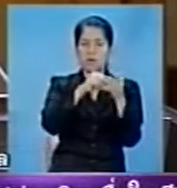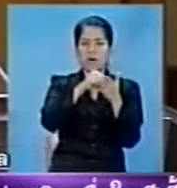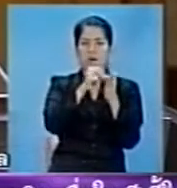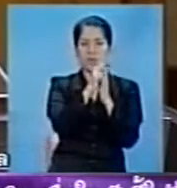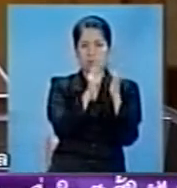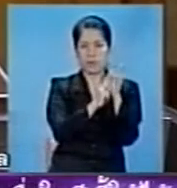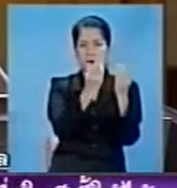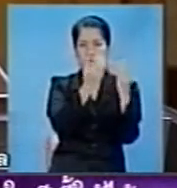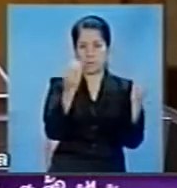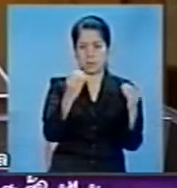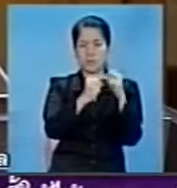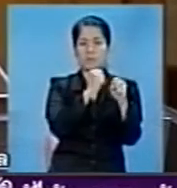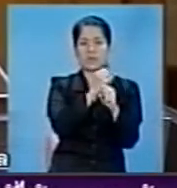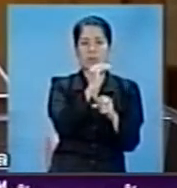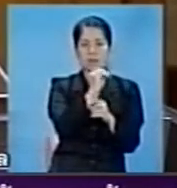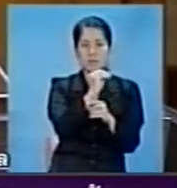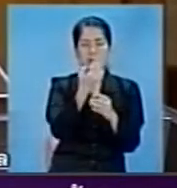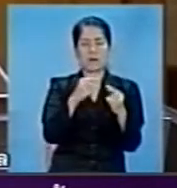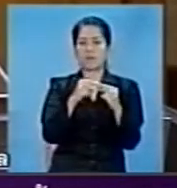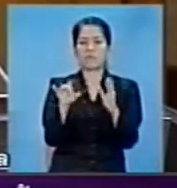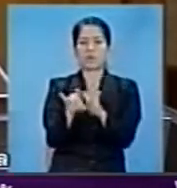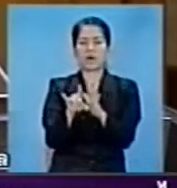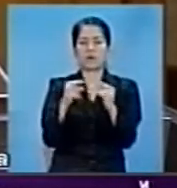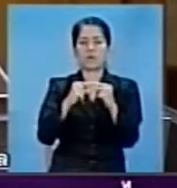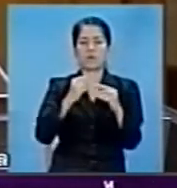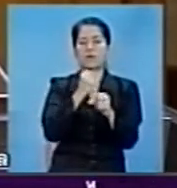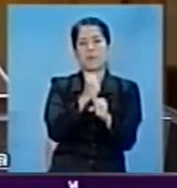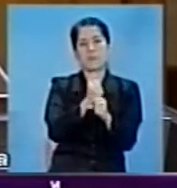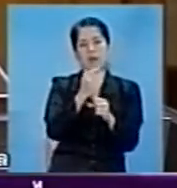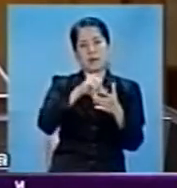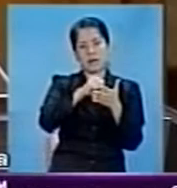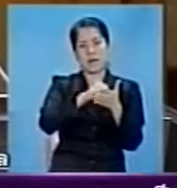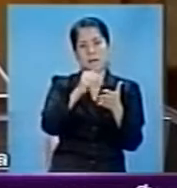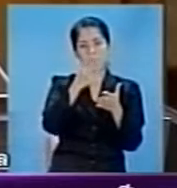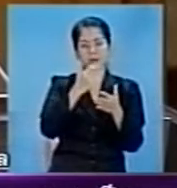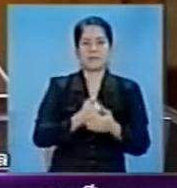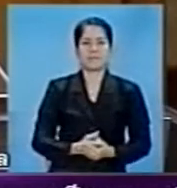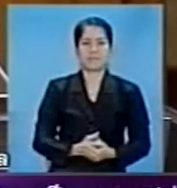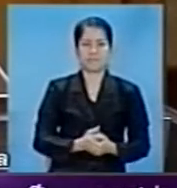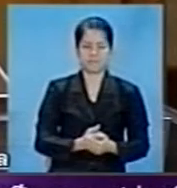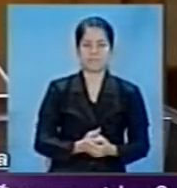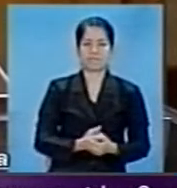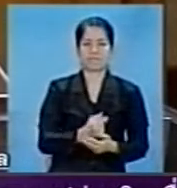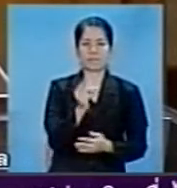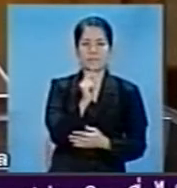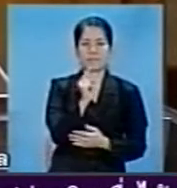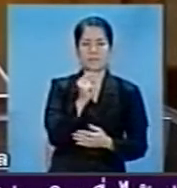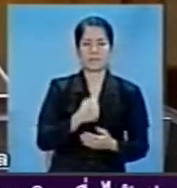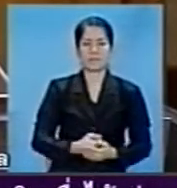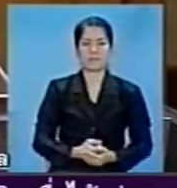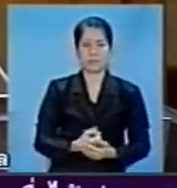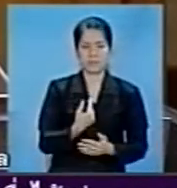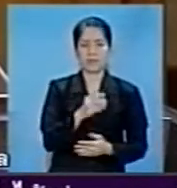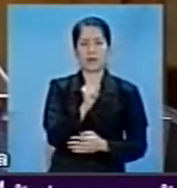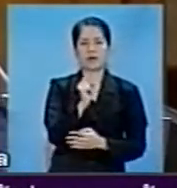หมือนกันสุดท้ายมันก็เดินไม่ได้สิ่งสำคัญยิ่งกว่านั้นก็คือว่าต